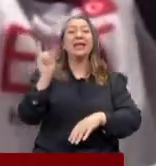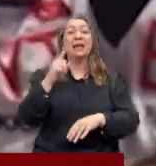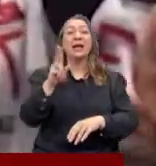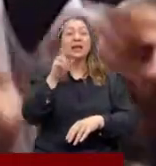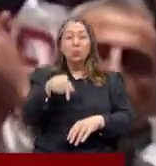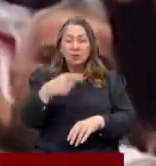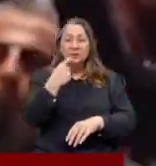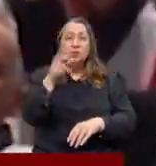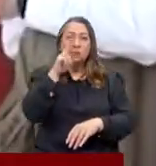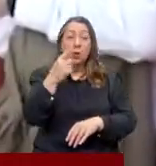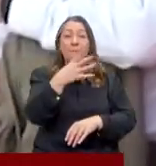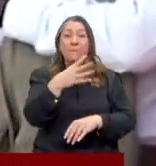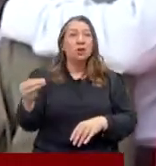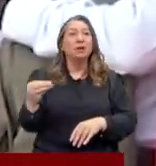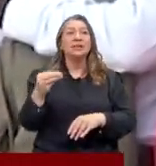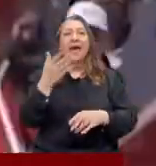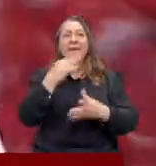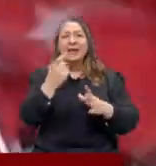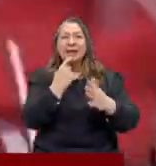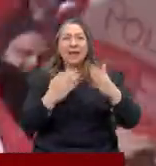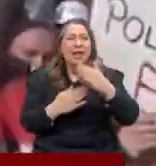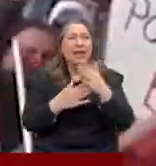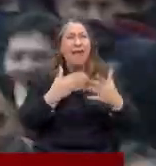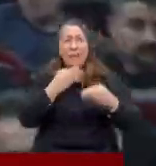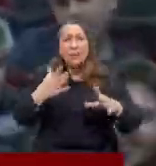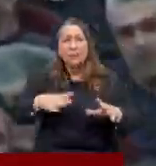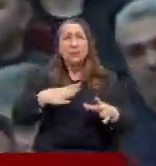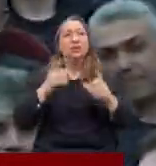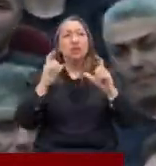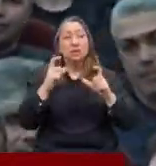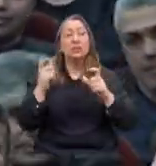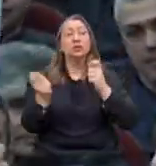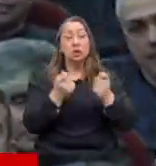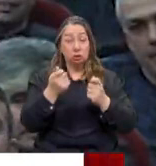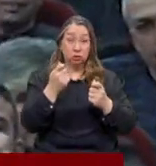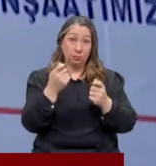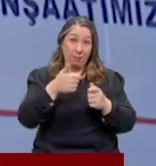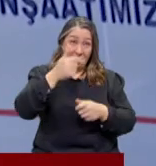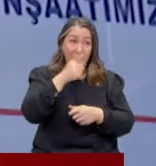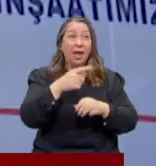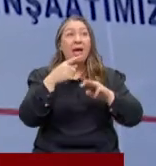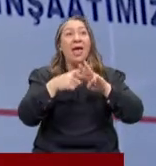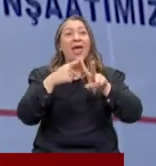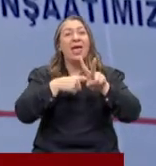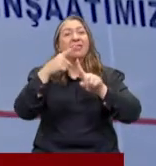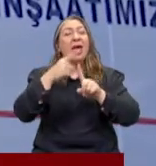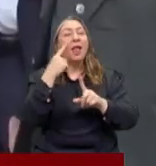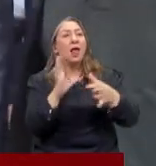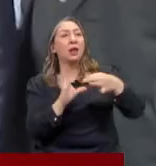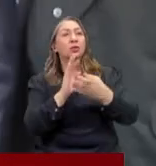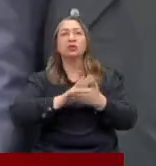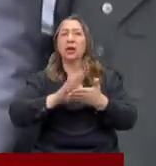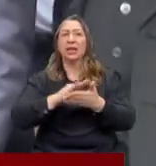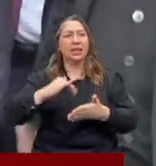diyor. Milyonlarca emeklilikte yaşa takılan için de konuştu Çalışma ve Sosyal Güvenlik Bakanı. EYT ile ilgili bir düzenlemenin yakın